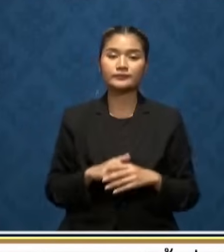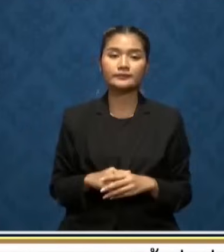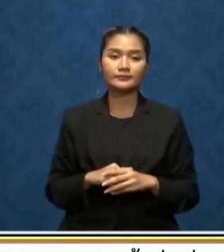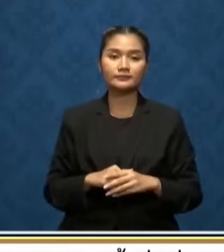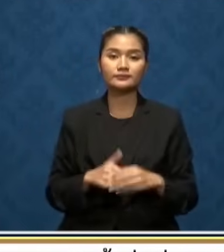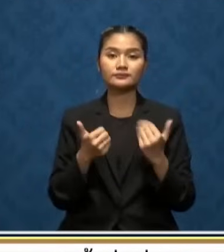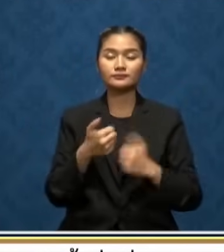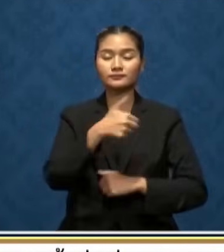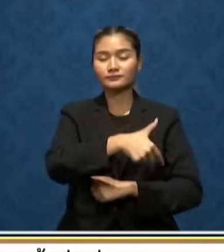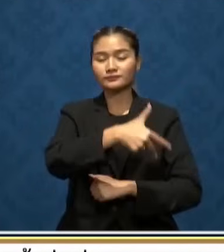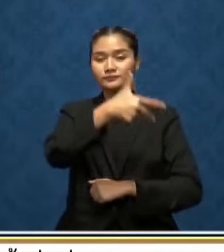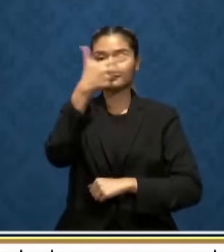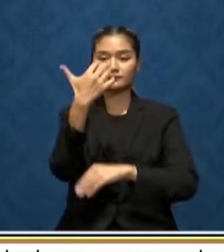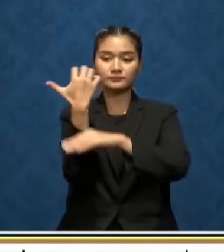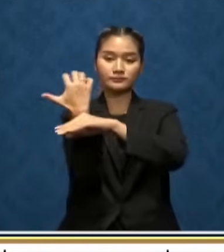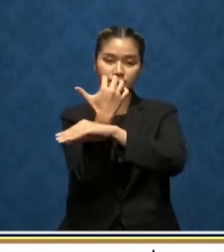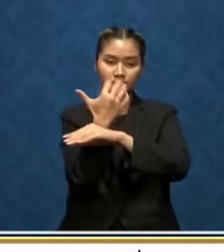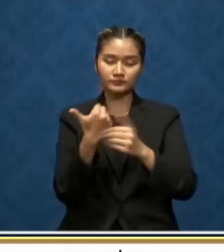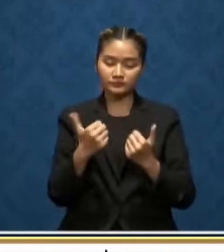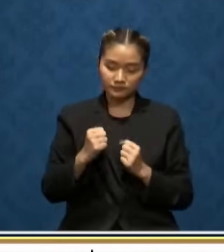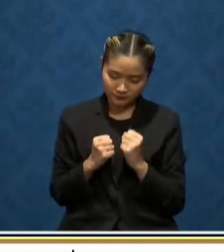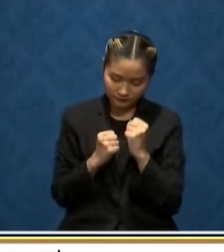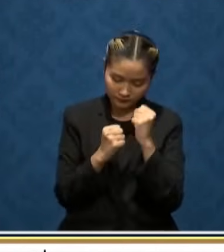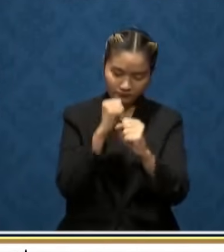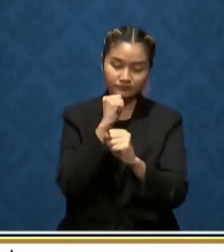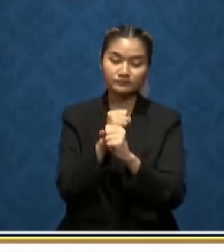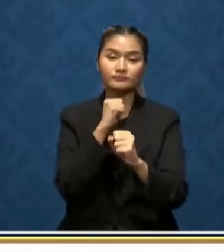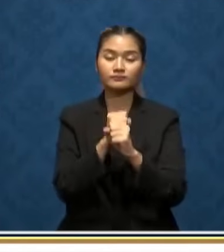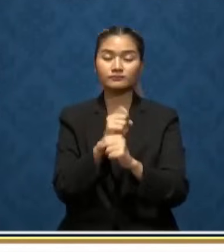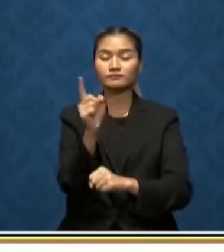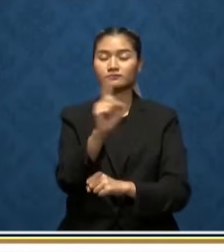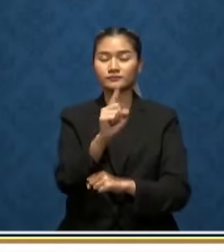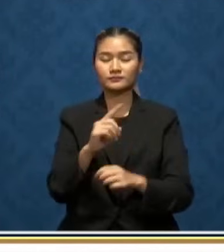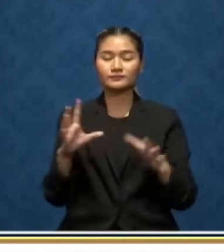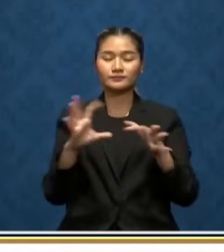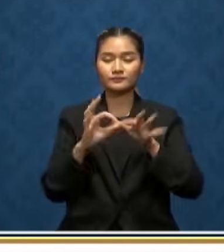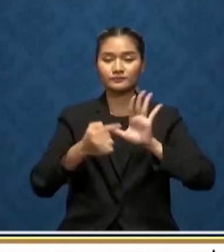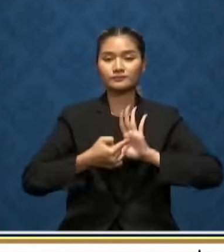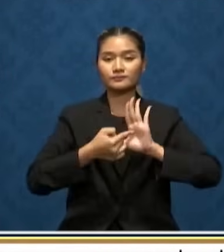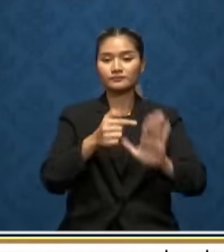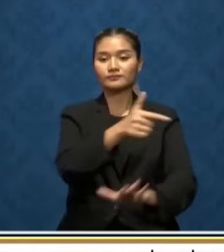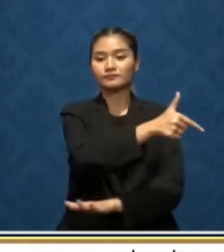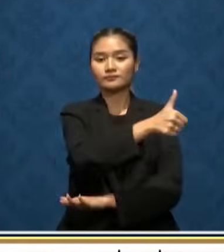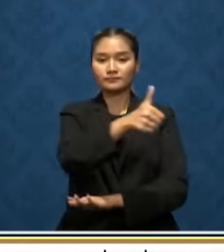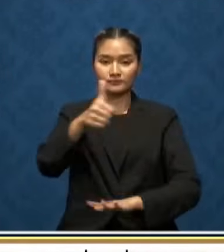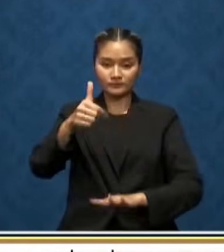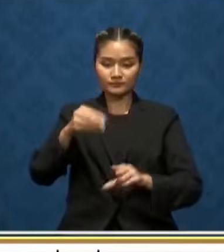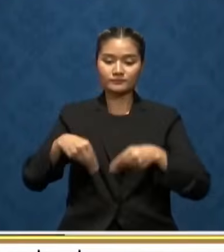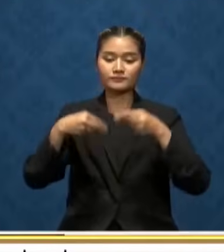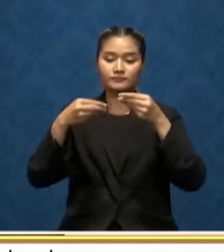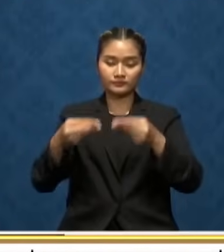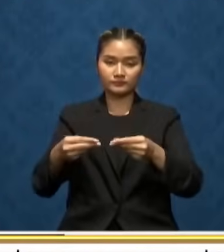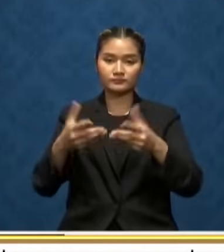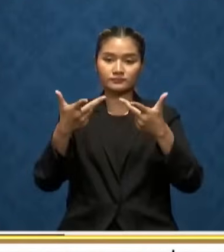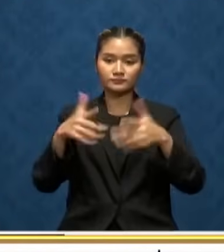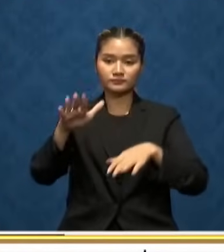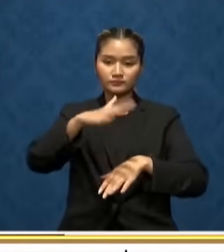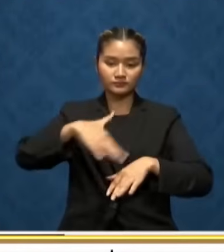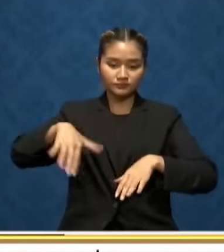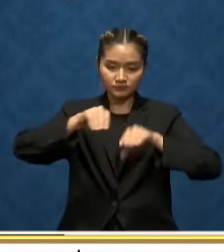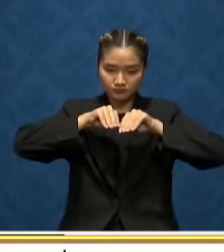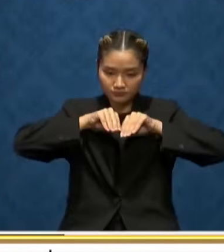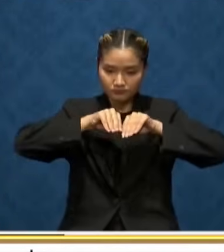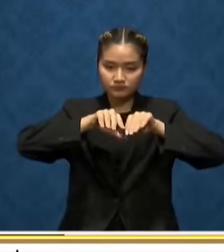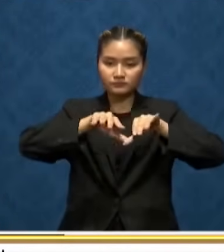ไทย PBS ได้พยายามที่จะเป็นแบบอย่างที่ดีและพยายามที่จะกระจายไปยังไท